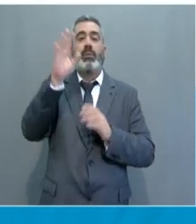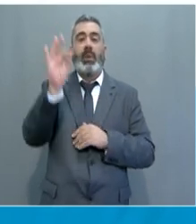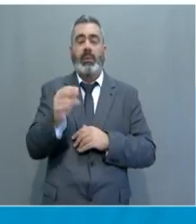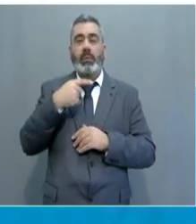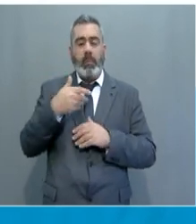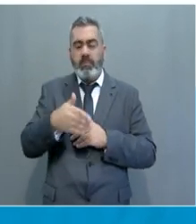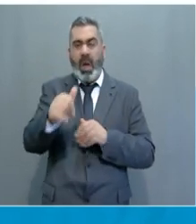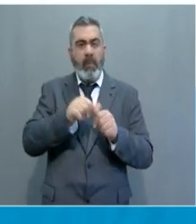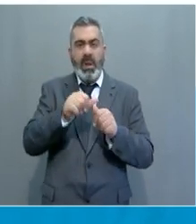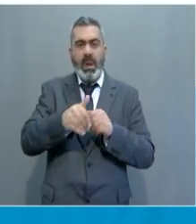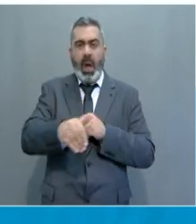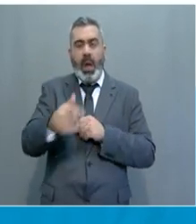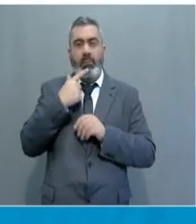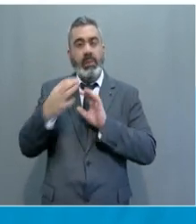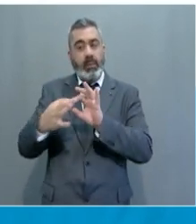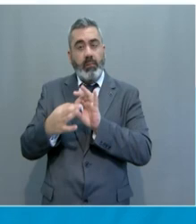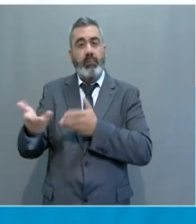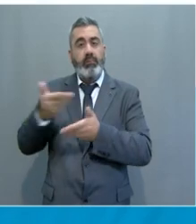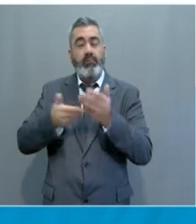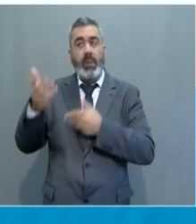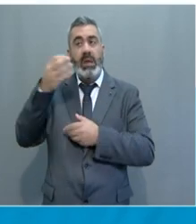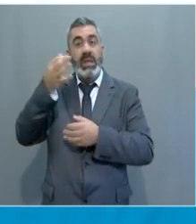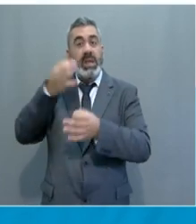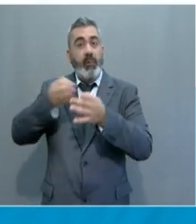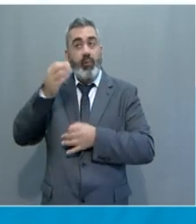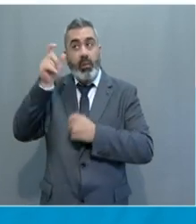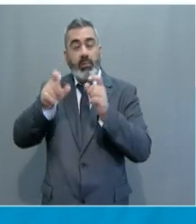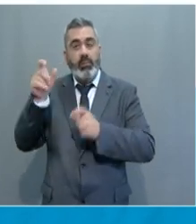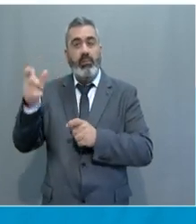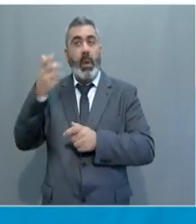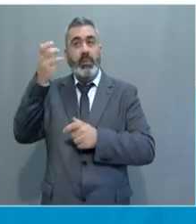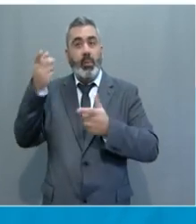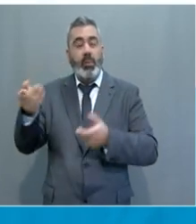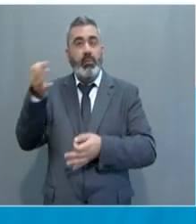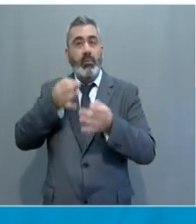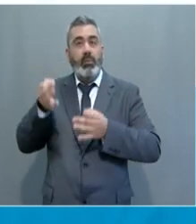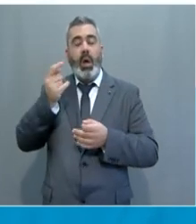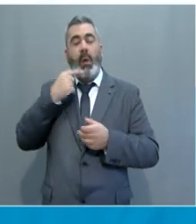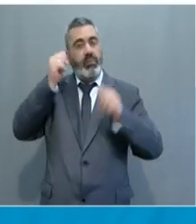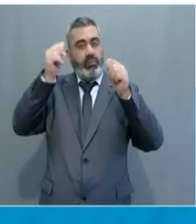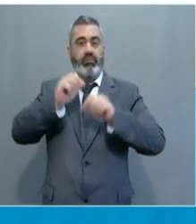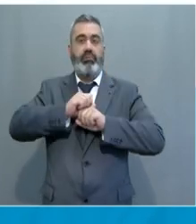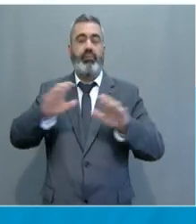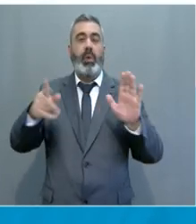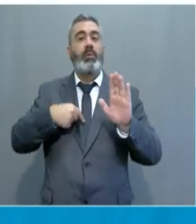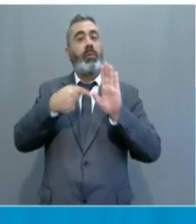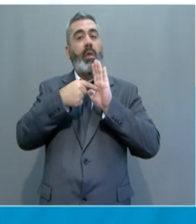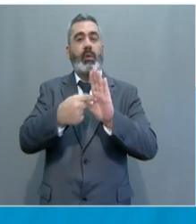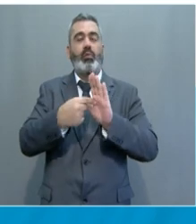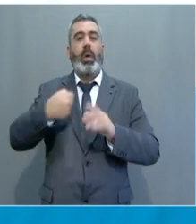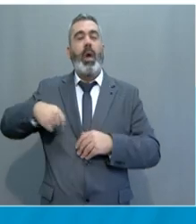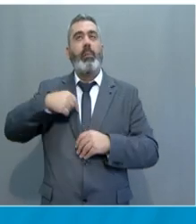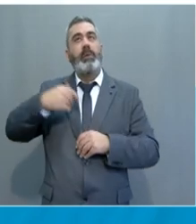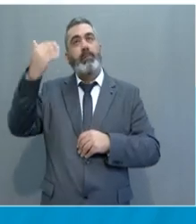επόμενο μήνα, σε συνεργασία με εξαιρετικούς συμβούλους, τους οποίους χρησιμοποιούμε, να εξαγγείλουμε και να παρουσιάσουμε πώς